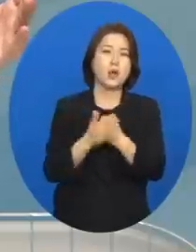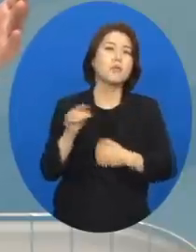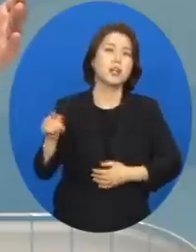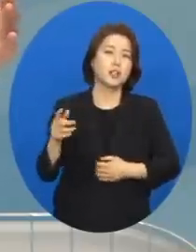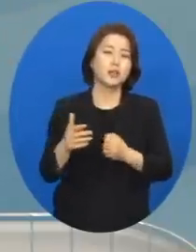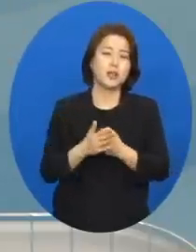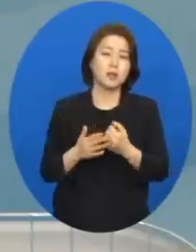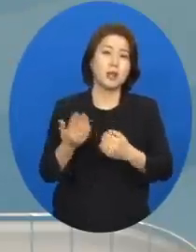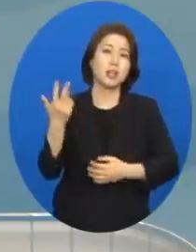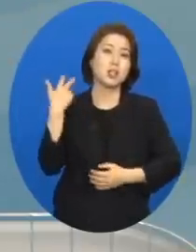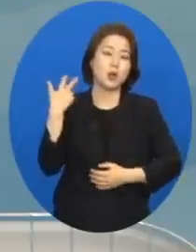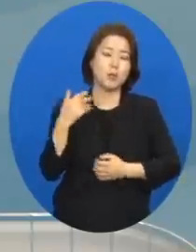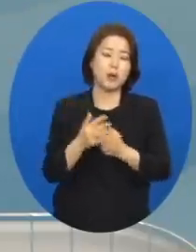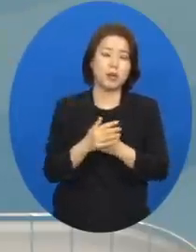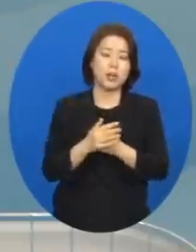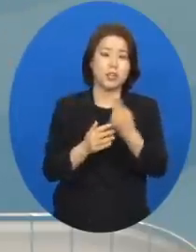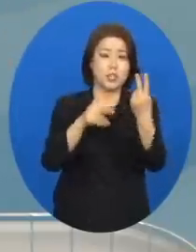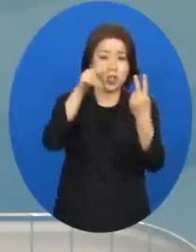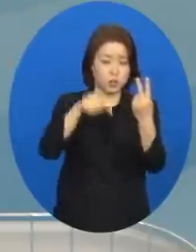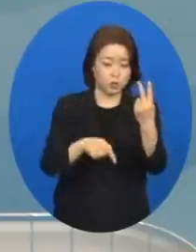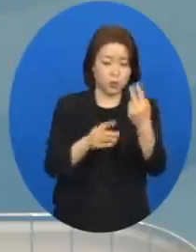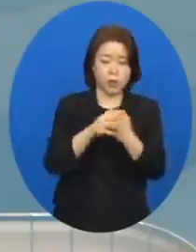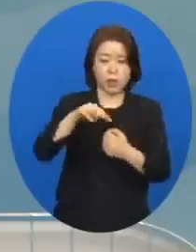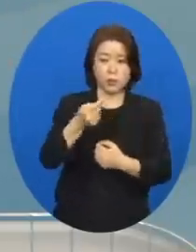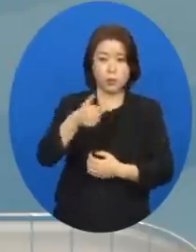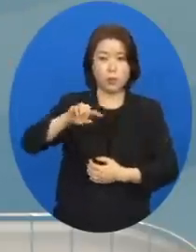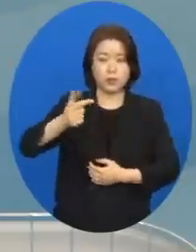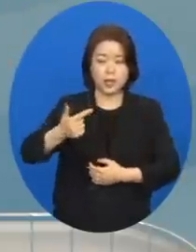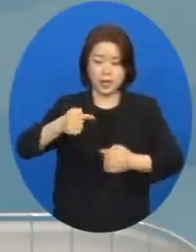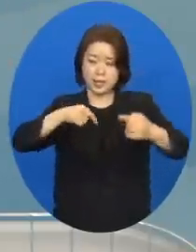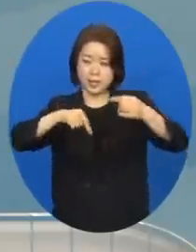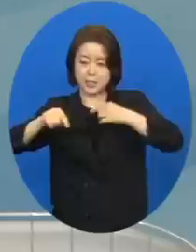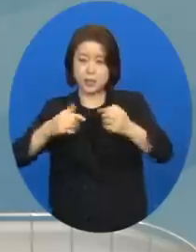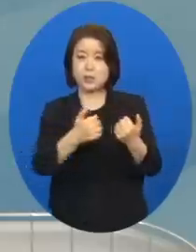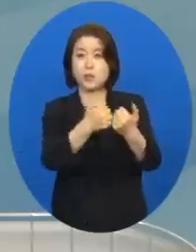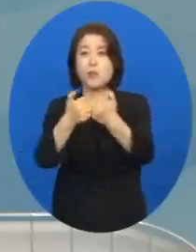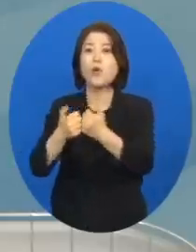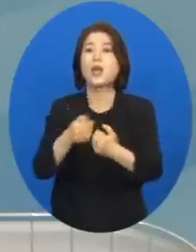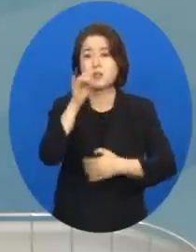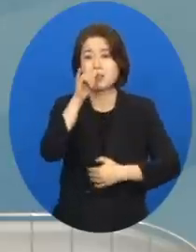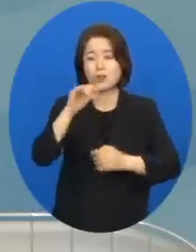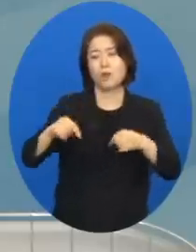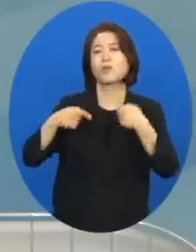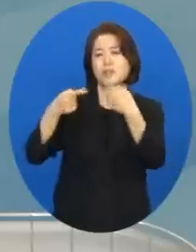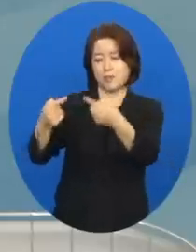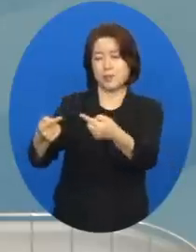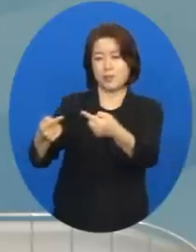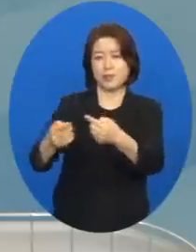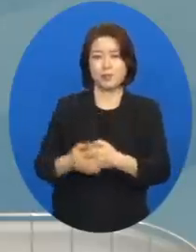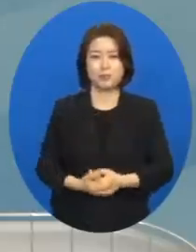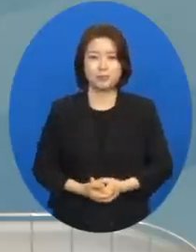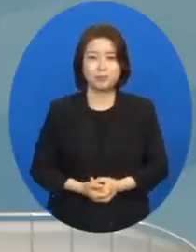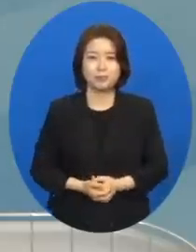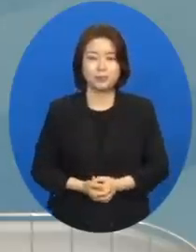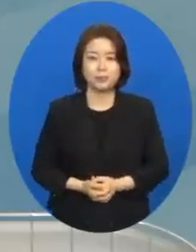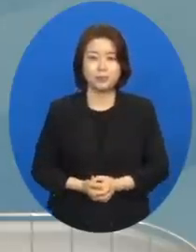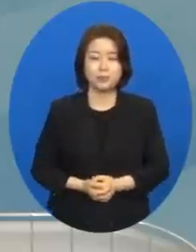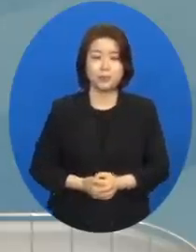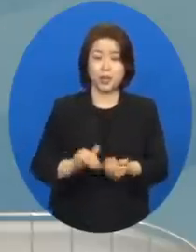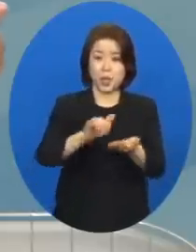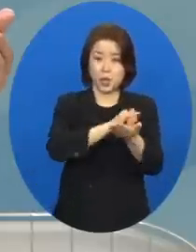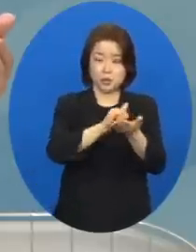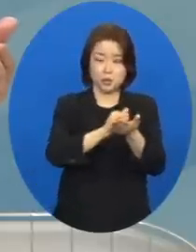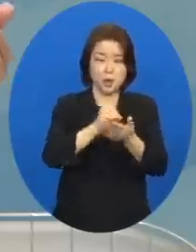뉴욕에서 그 로잔 리더십 회의가 있었어요. 그 회의에 참석을 했었습니다. 그 뉴욕